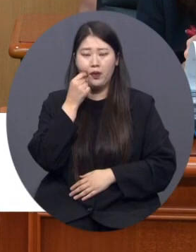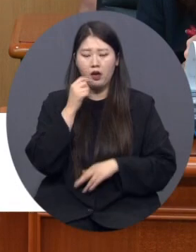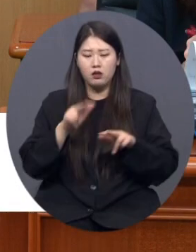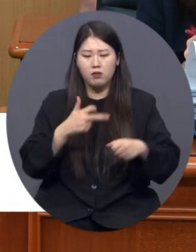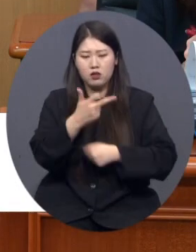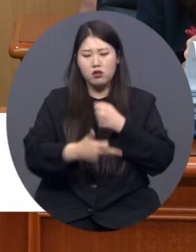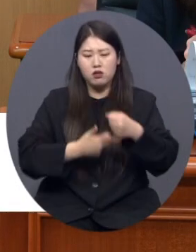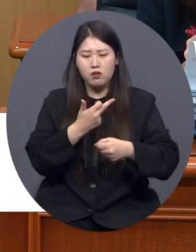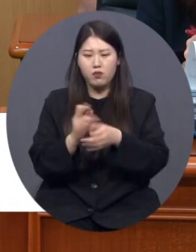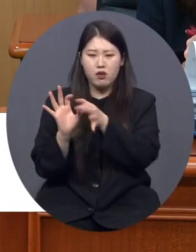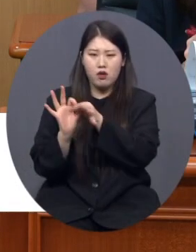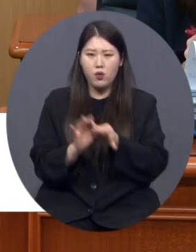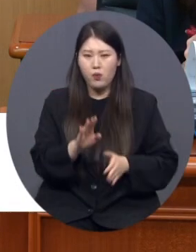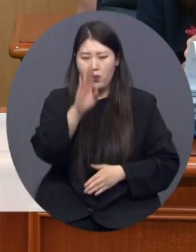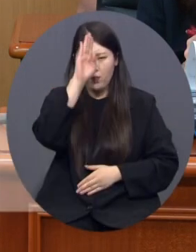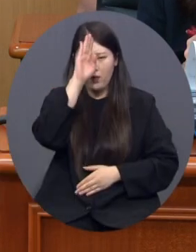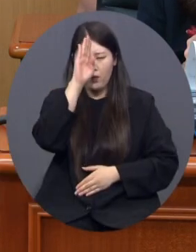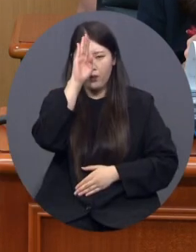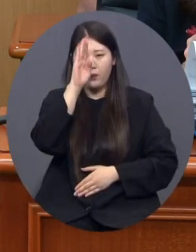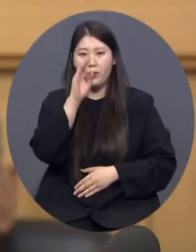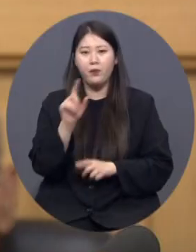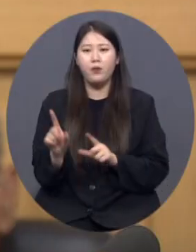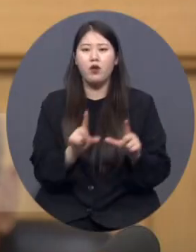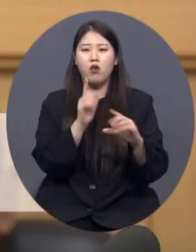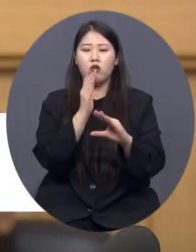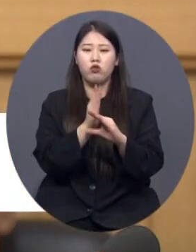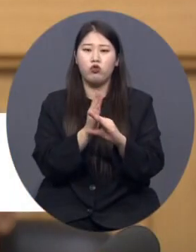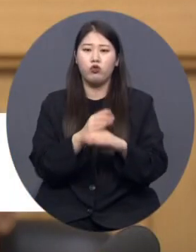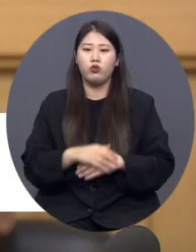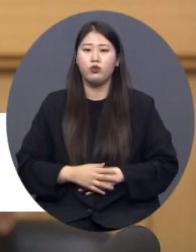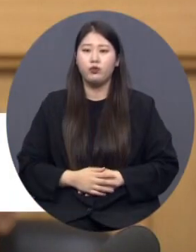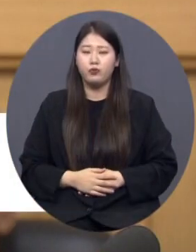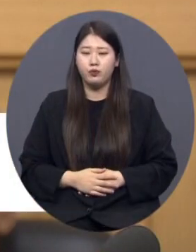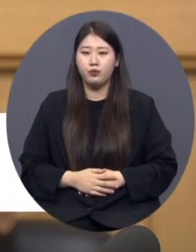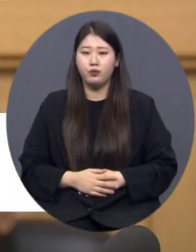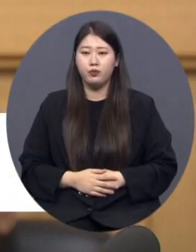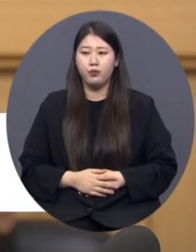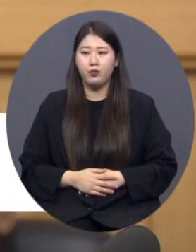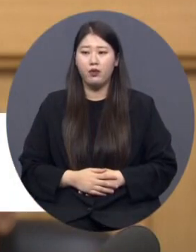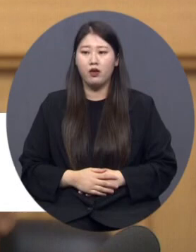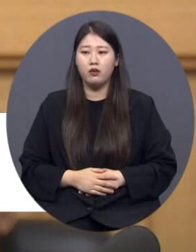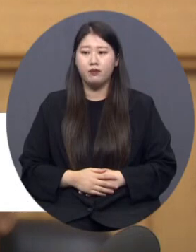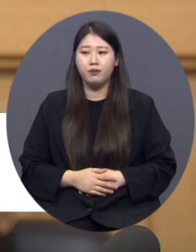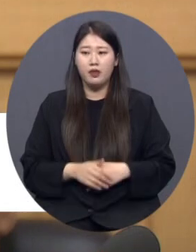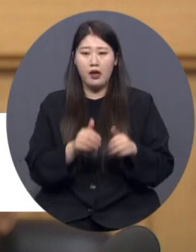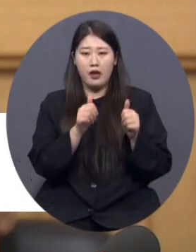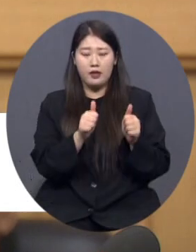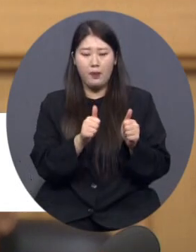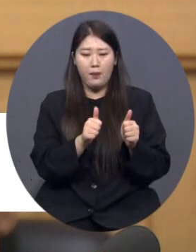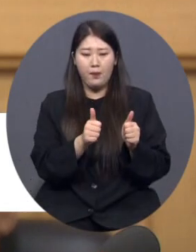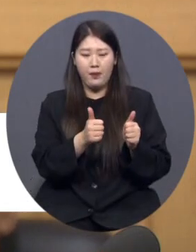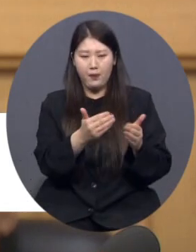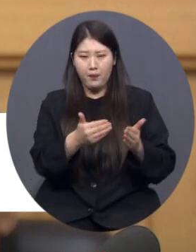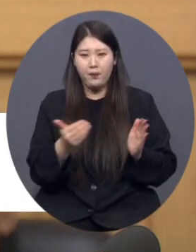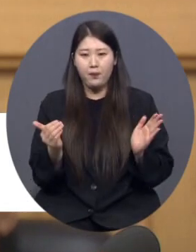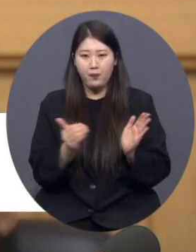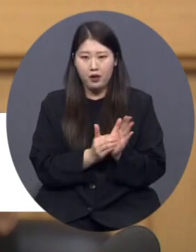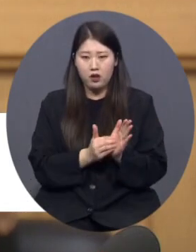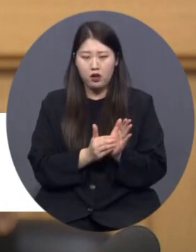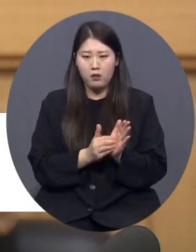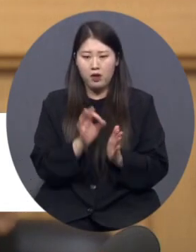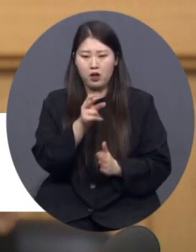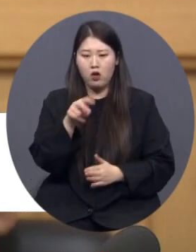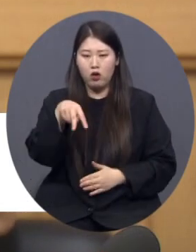동안 병생활을 하고 있습니다. 재판을 받고 여수교도소로 갔다가 몇 군데